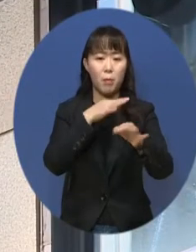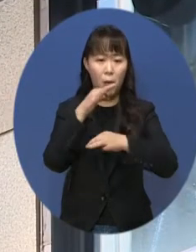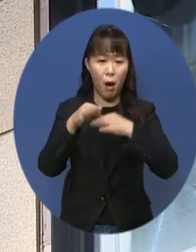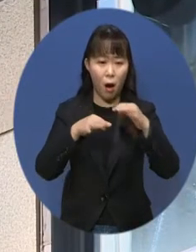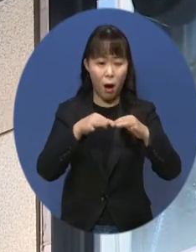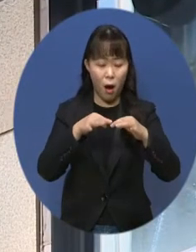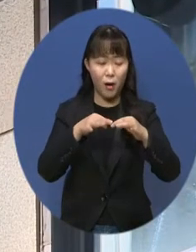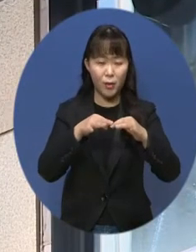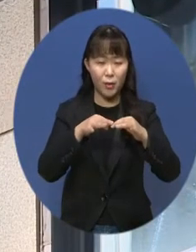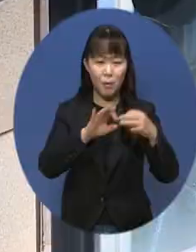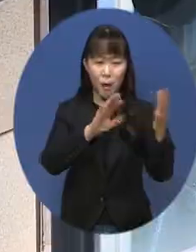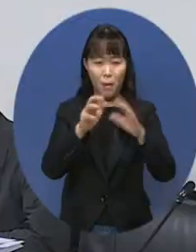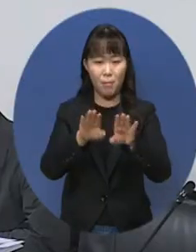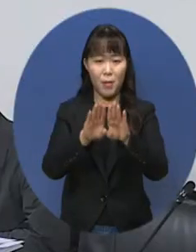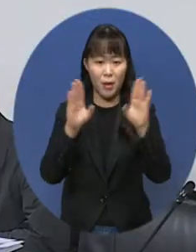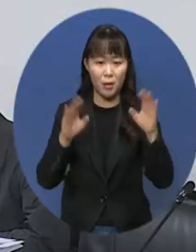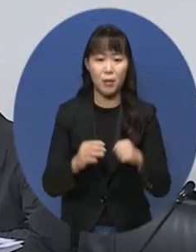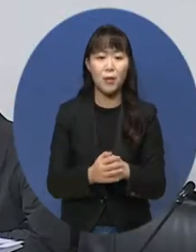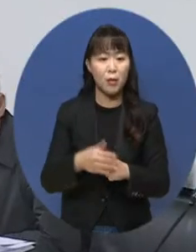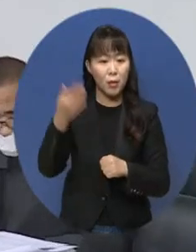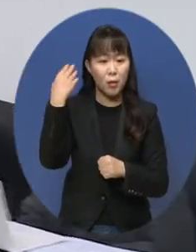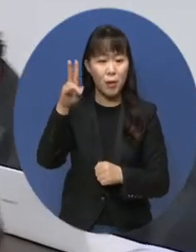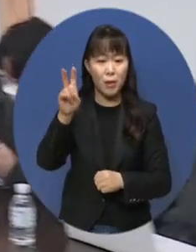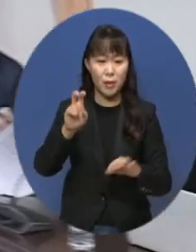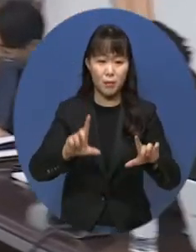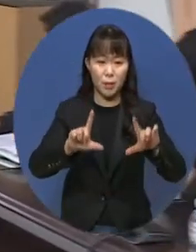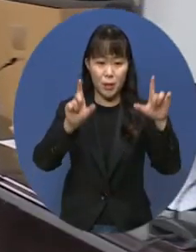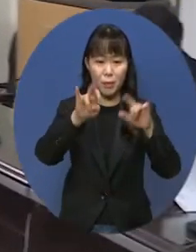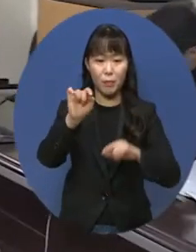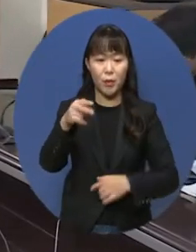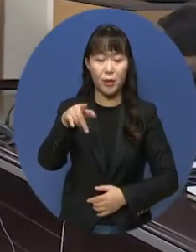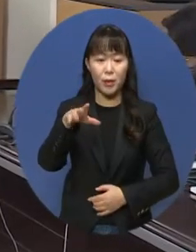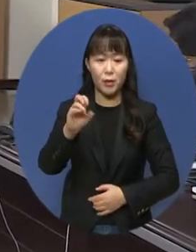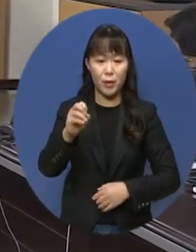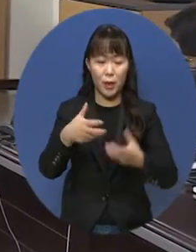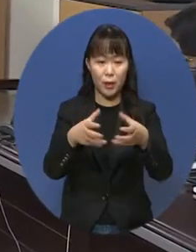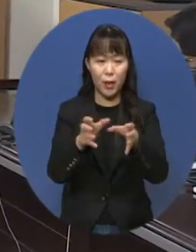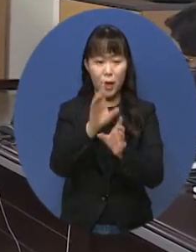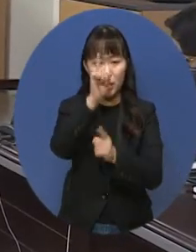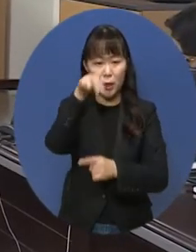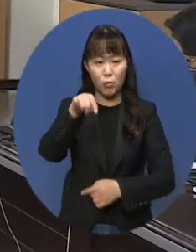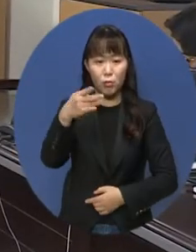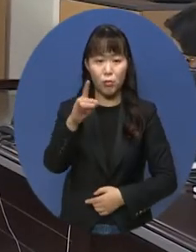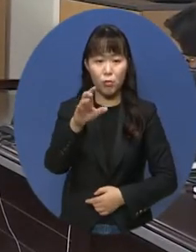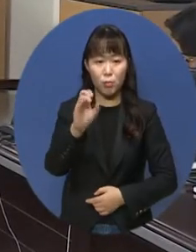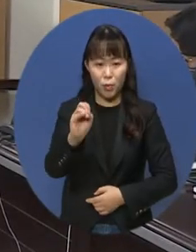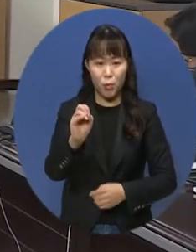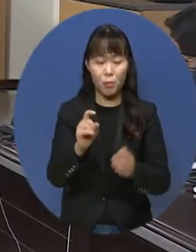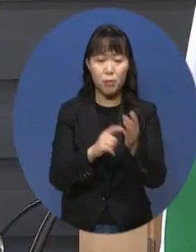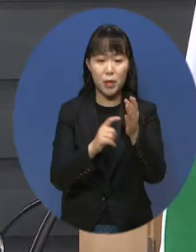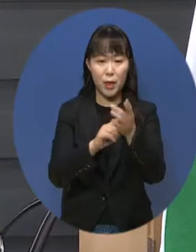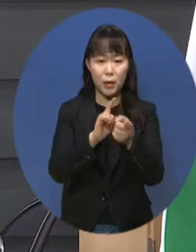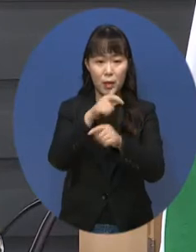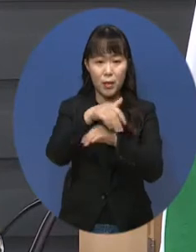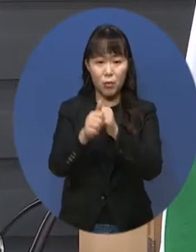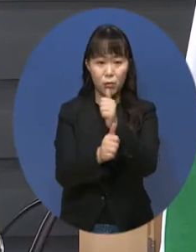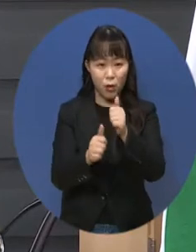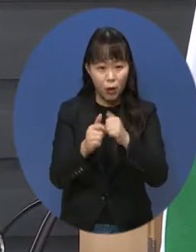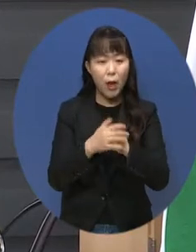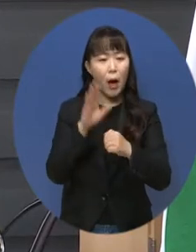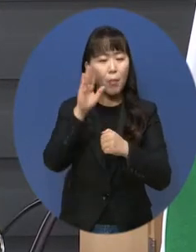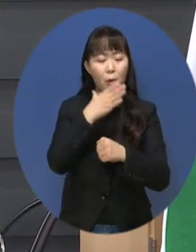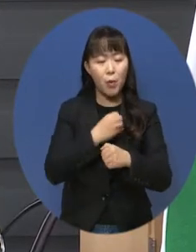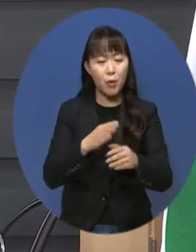자리가 마련됐습니다. 지난 20일 민생당 이수봉 비상대책위원장은 앞으로의 복지